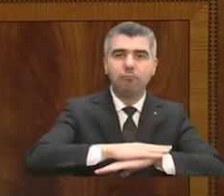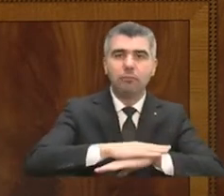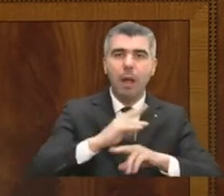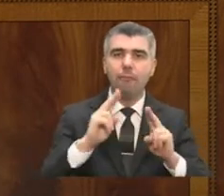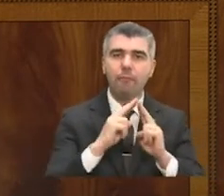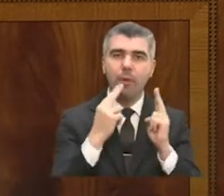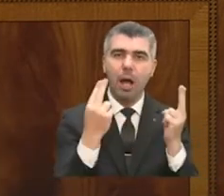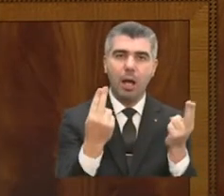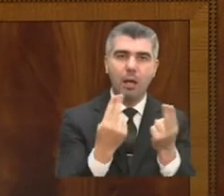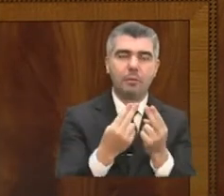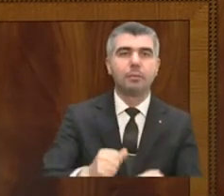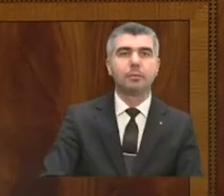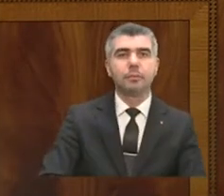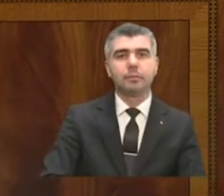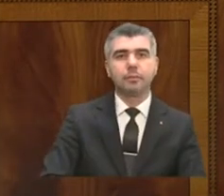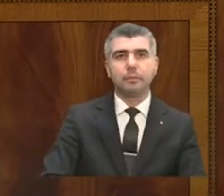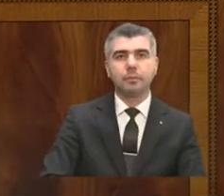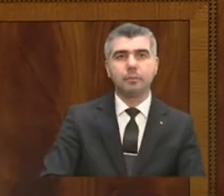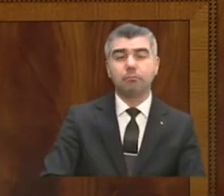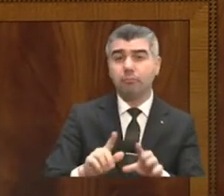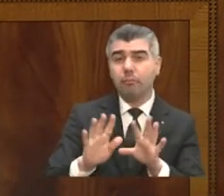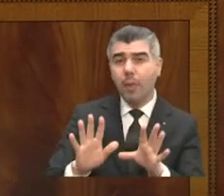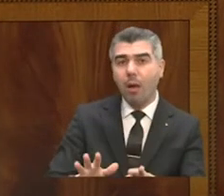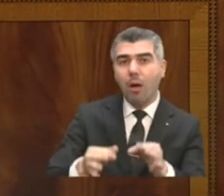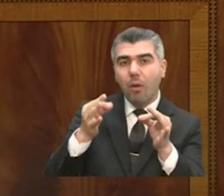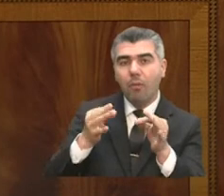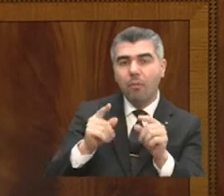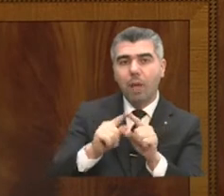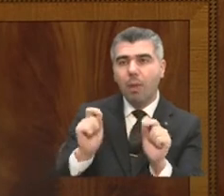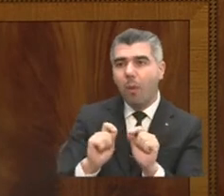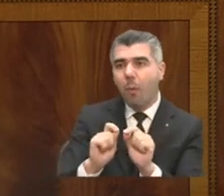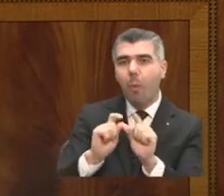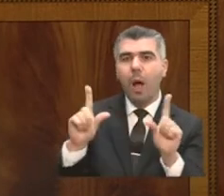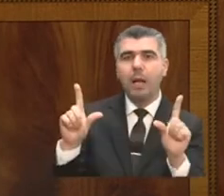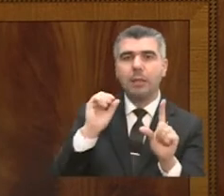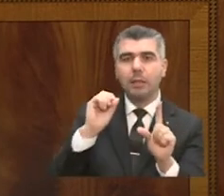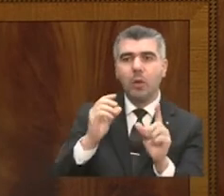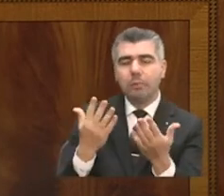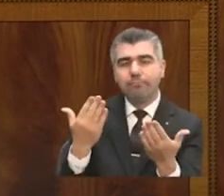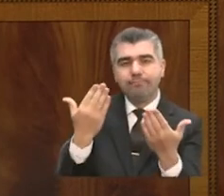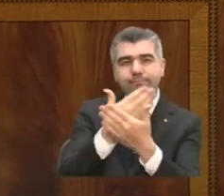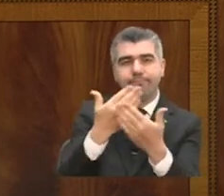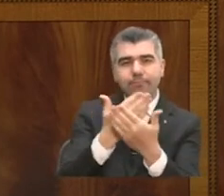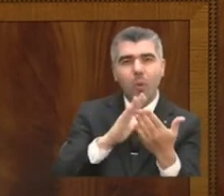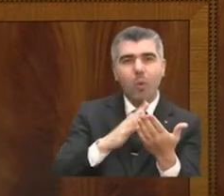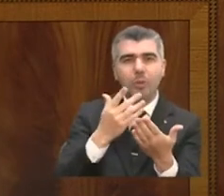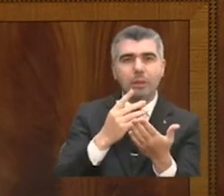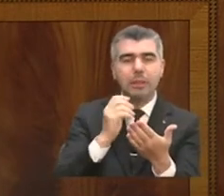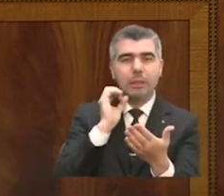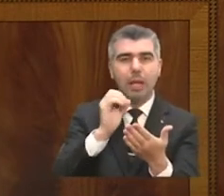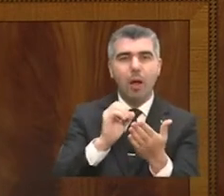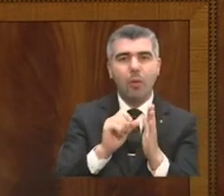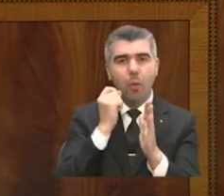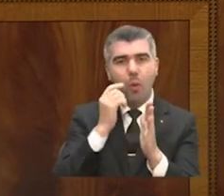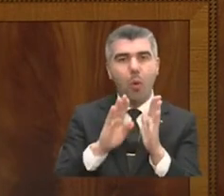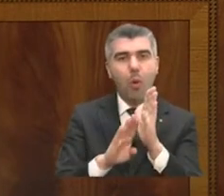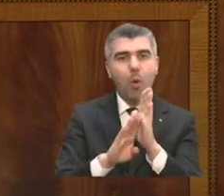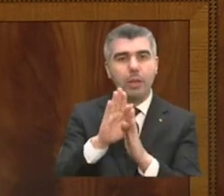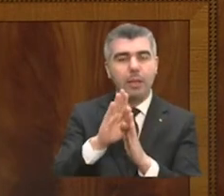en vertu des normes internationales. Alors ce qu'ils veulent, c'est vraiment donner une